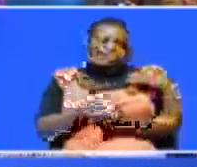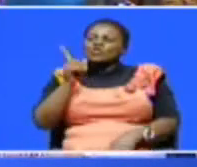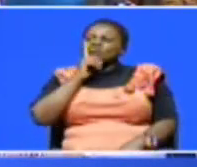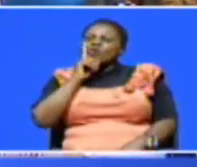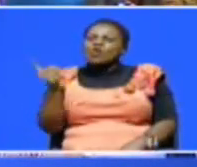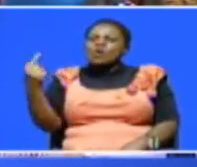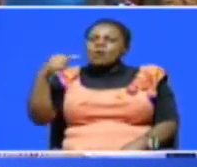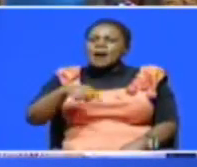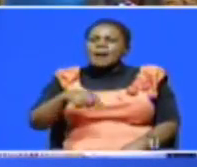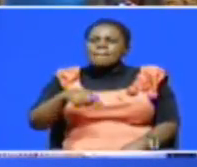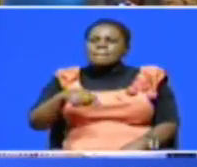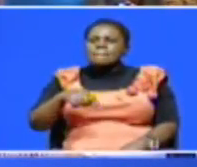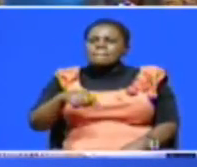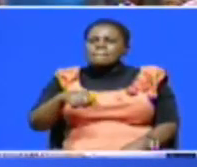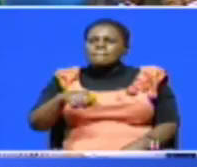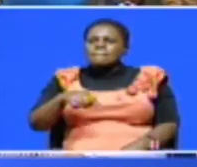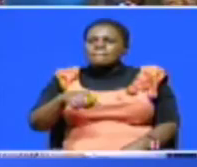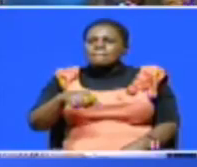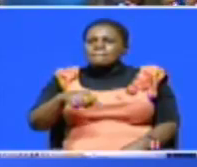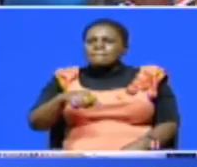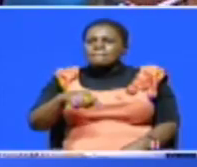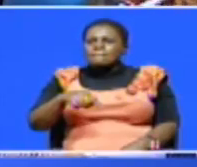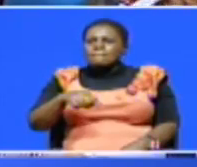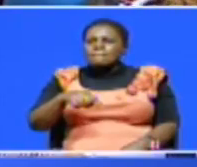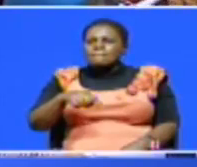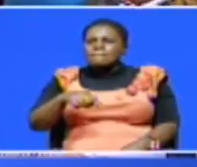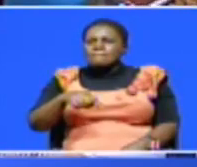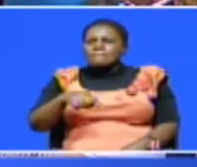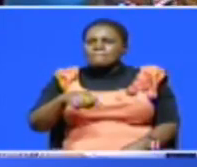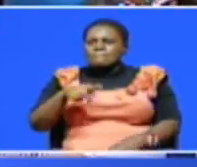tomorrow, once you have paid the cash bail.